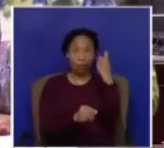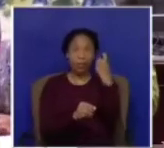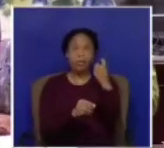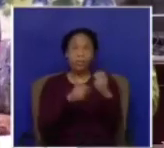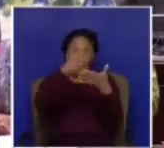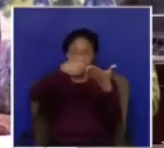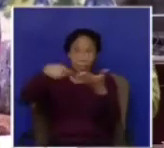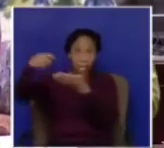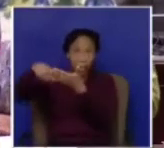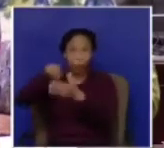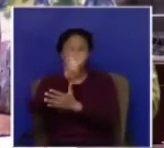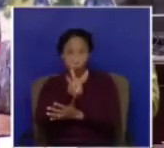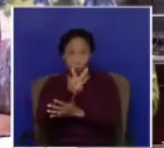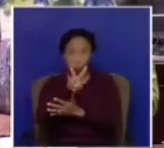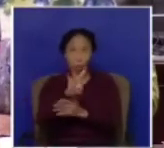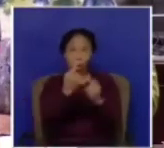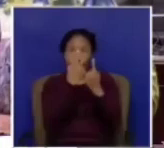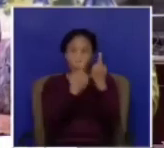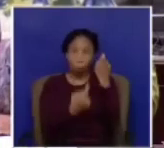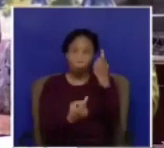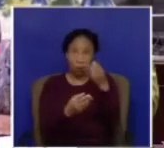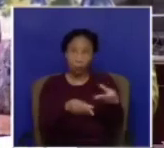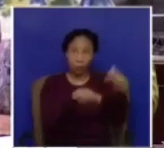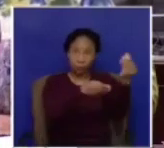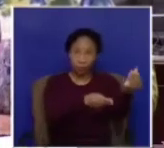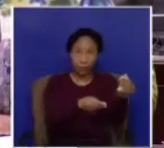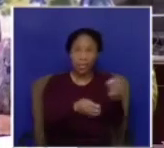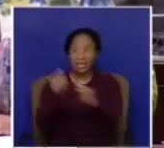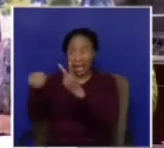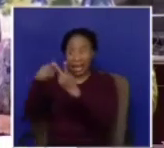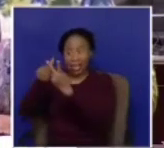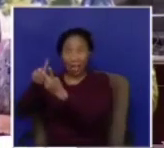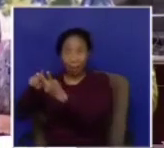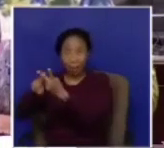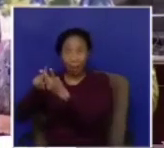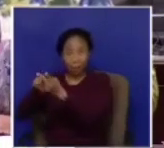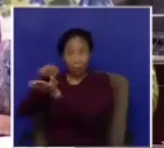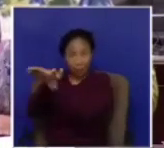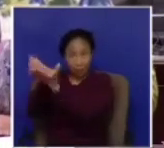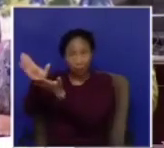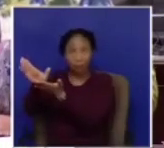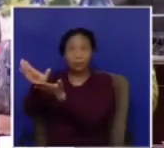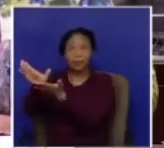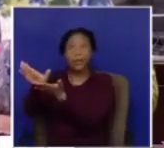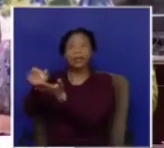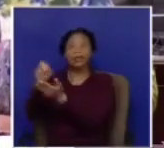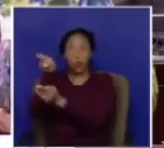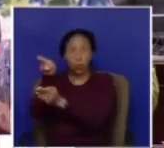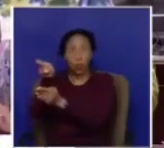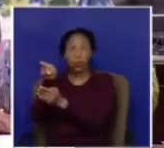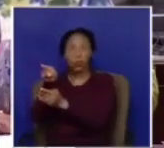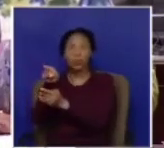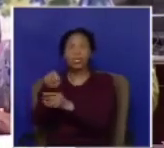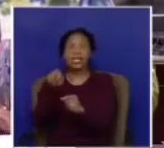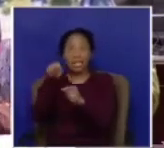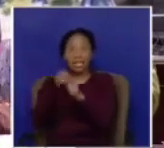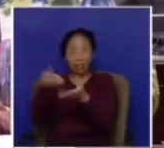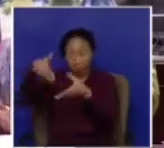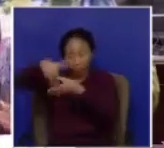womabili sitawube sesifaka ke timblopini sinithumelele lelinye lisale ngakuthina loku lelisendlopini